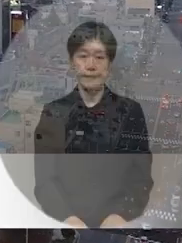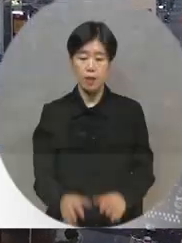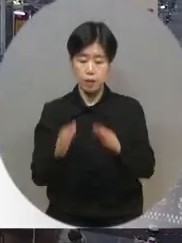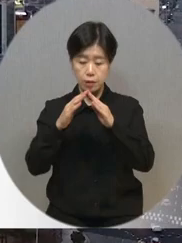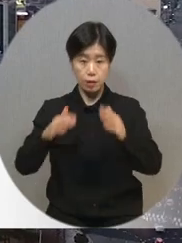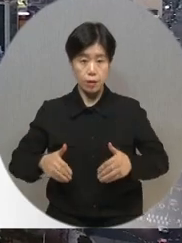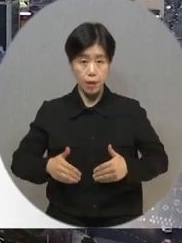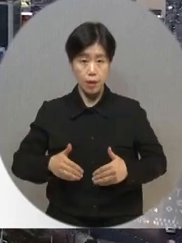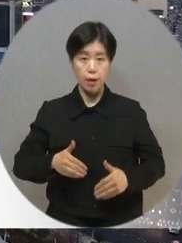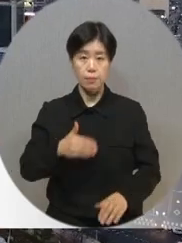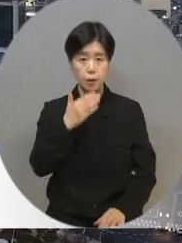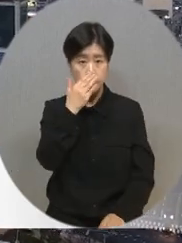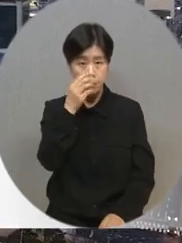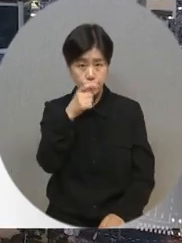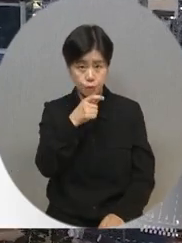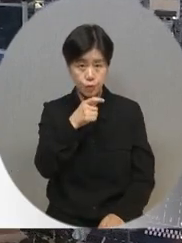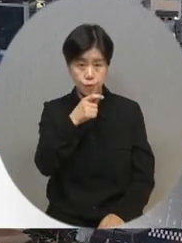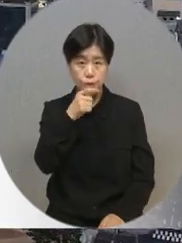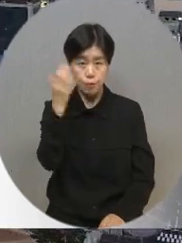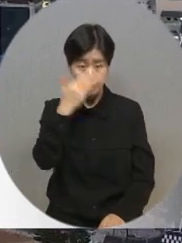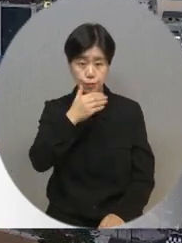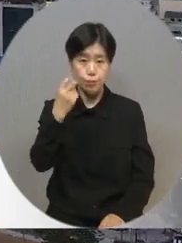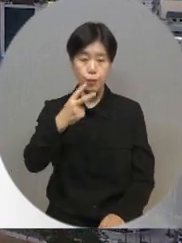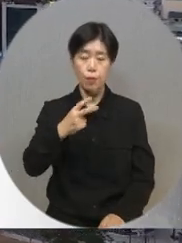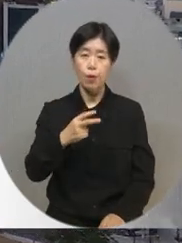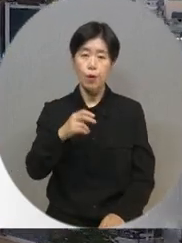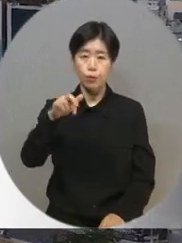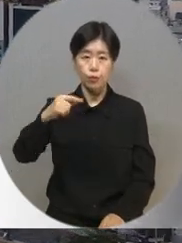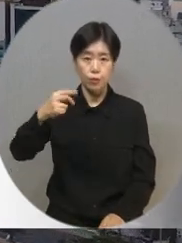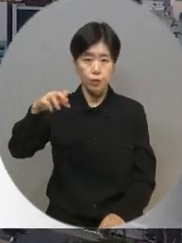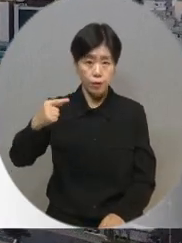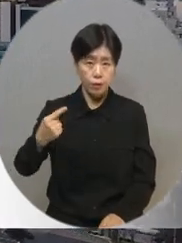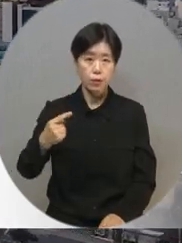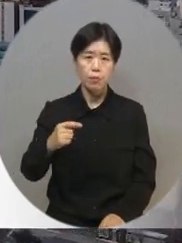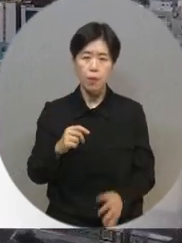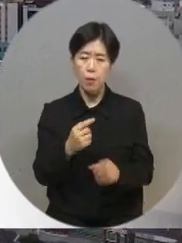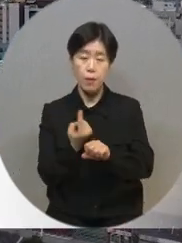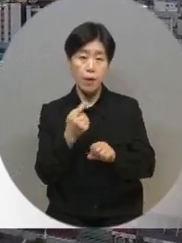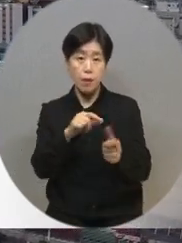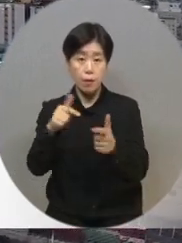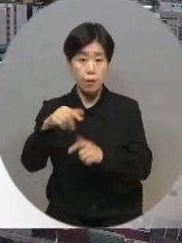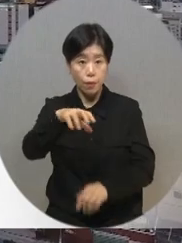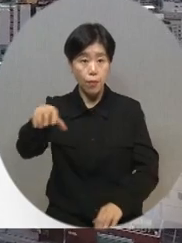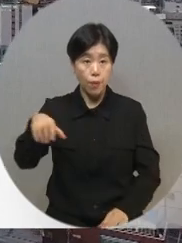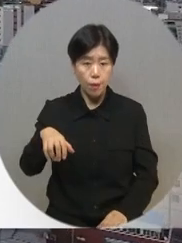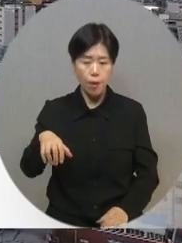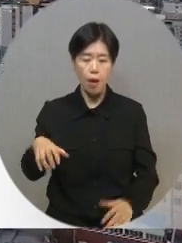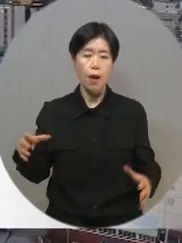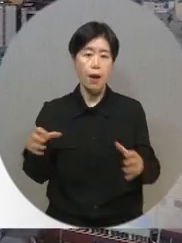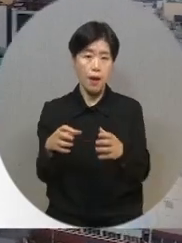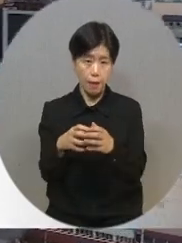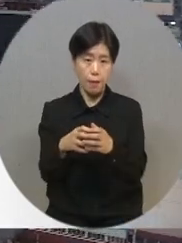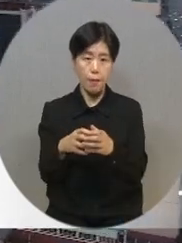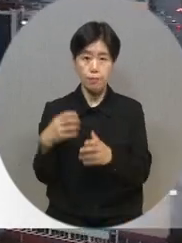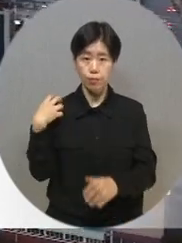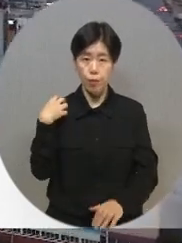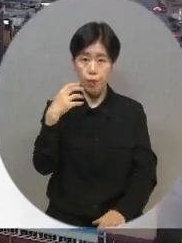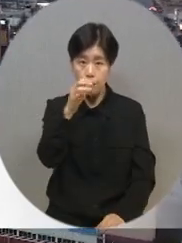전남도와 여수, 순천, 광양, 행정협의회가 처음으로 공동주최하고